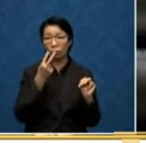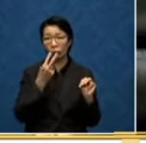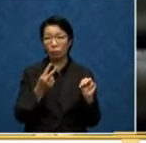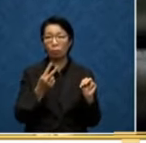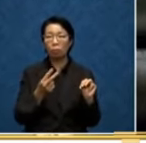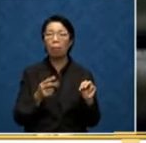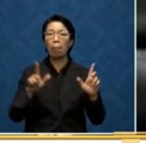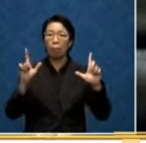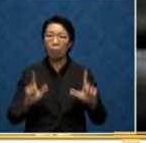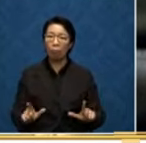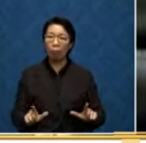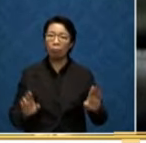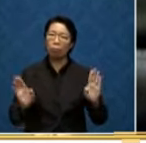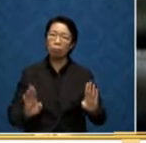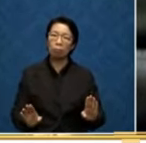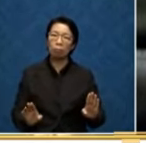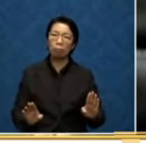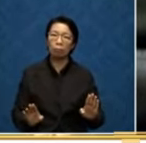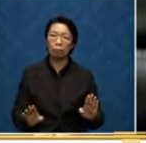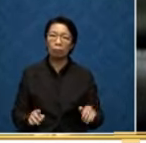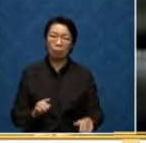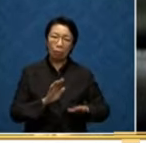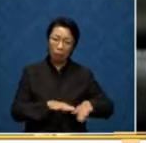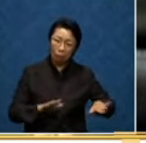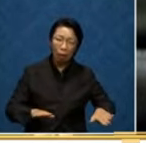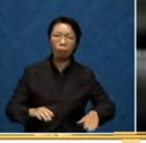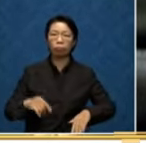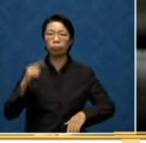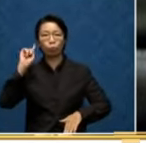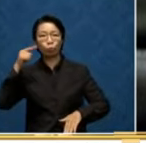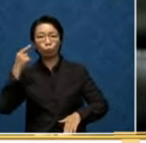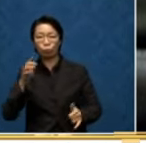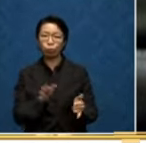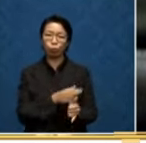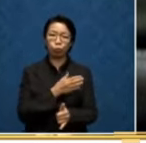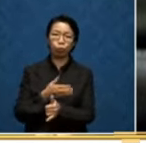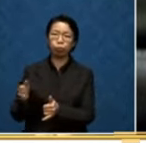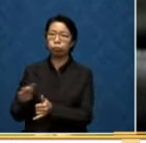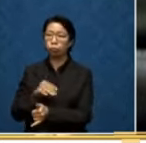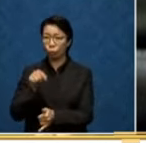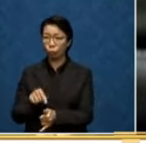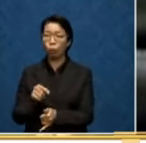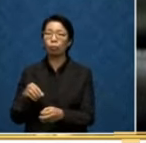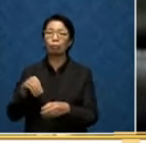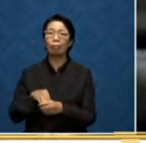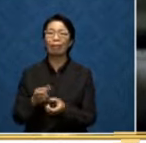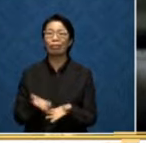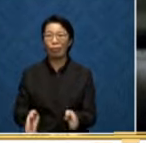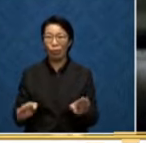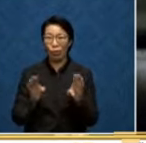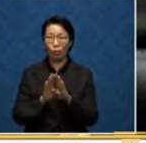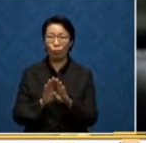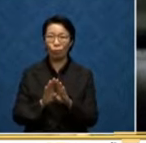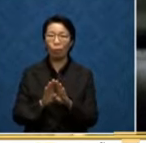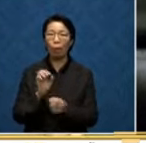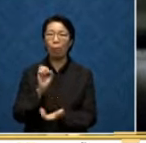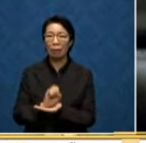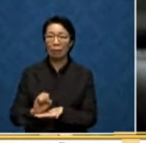ความรุนแรงที่มีต่อเด็กและสตรีความรุนแรงในครอบครัวสถาบันครอบครัวเนี่ยเป็นสถ